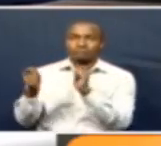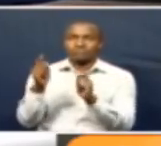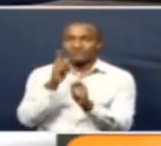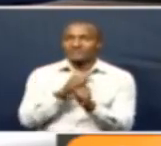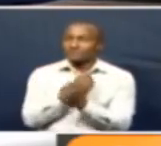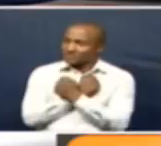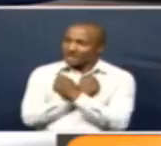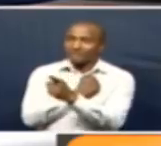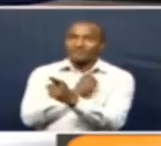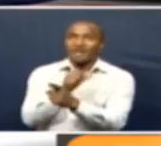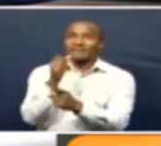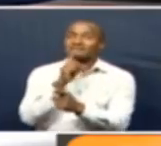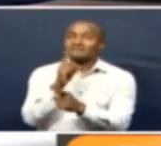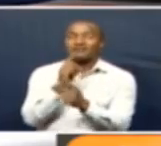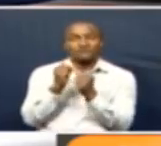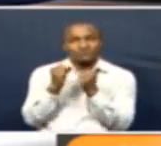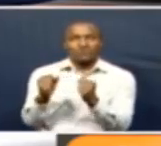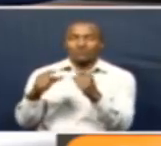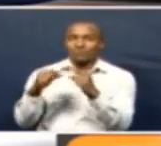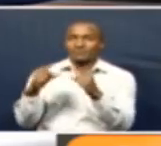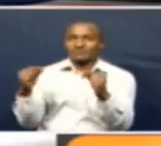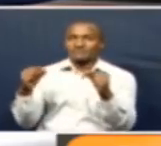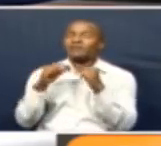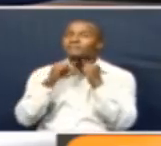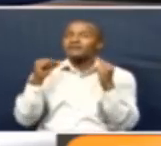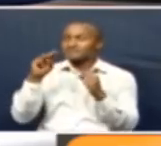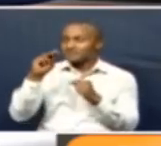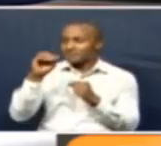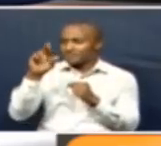mom. Somebody is saying, what a strong message, Pastor Mary Wanjiku, we